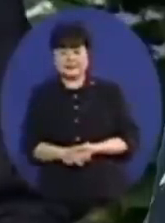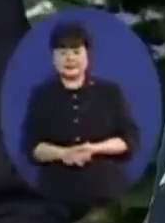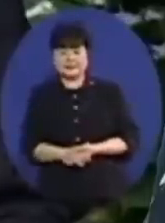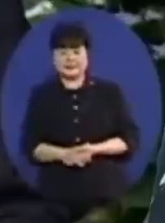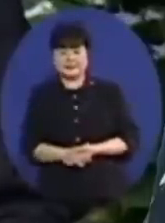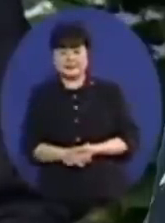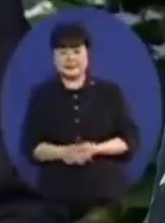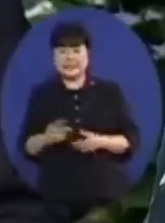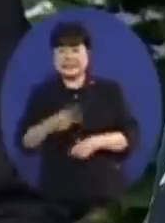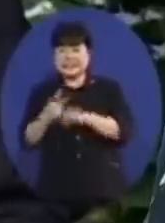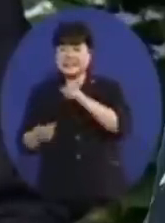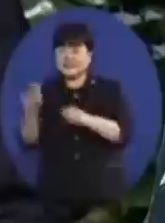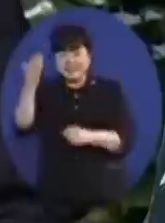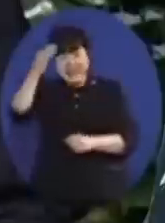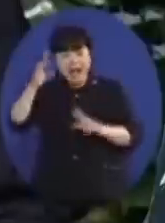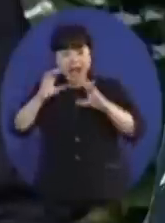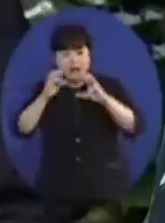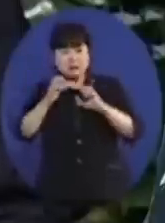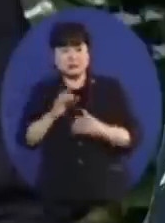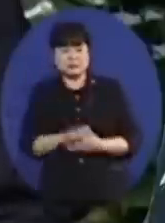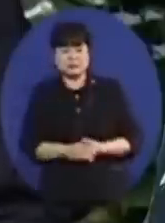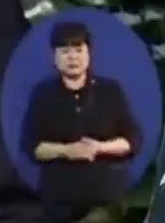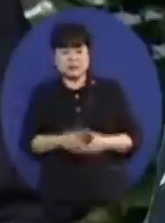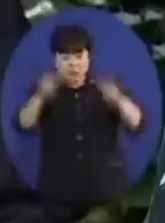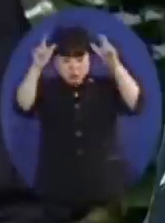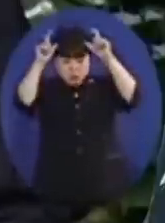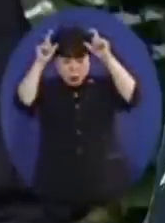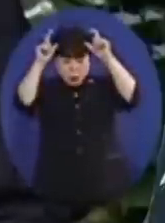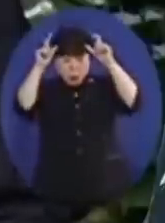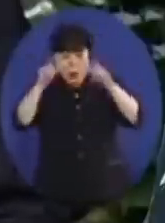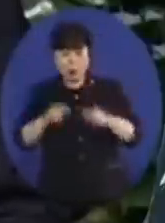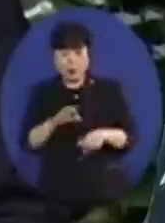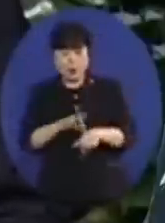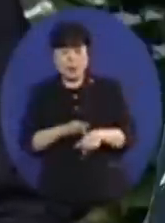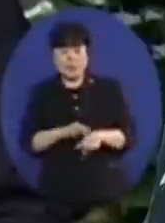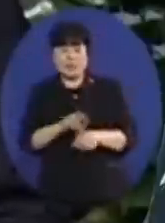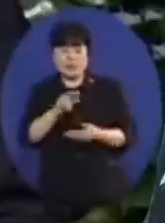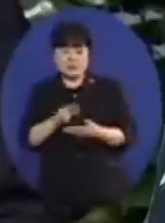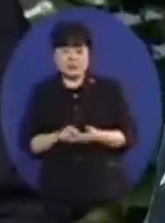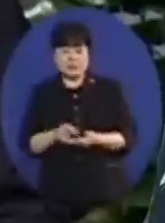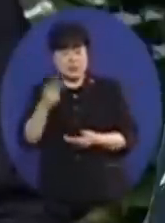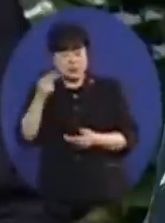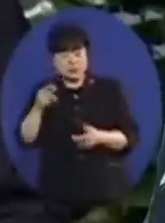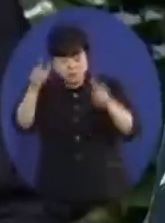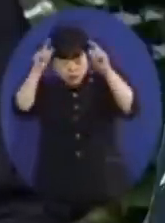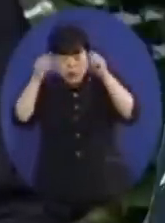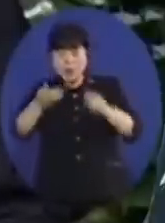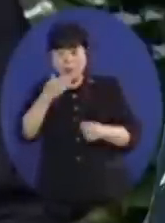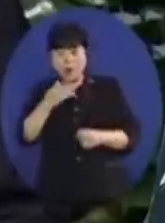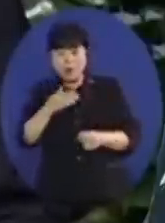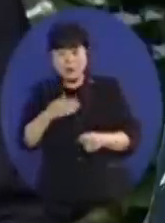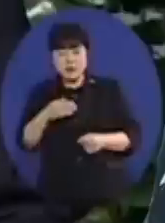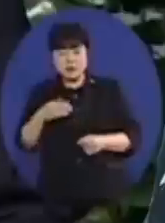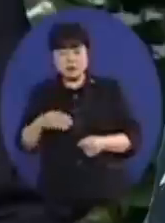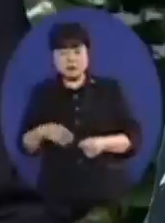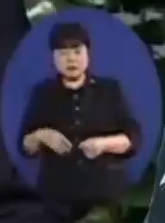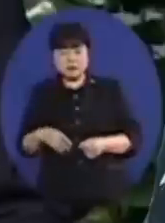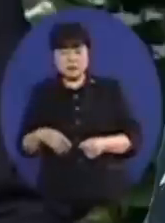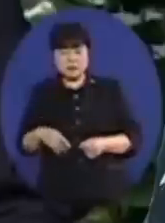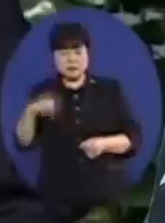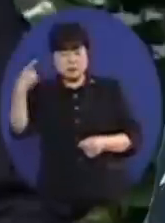2년 전에 한국에 소고기 파동 미국 소고기 먹으면 광우병인데